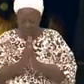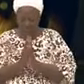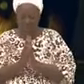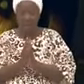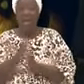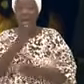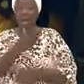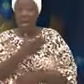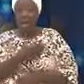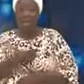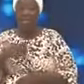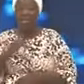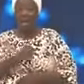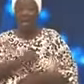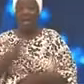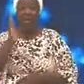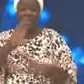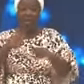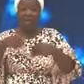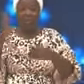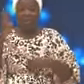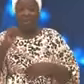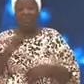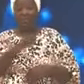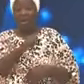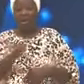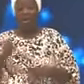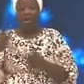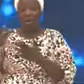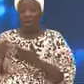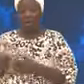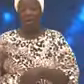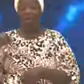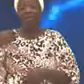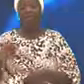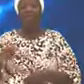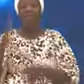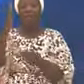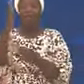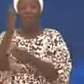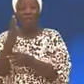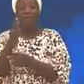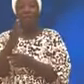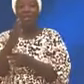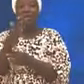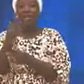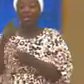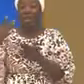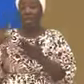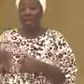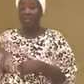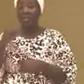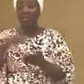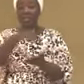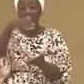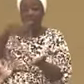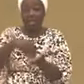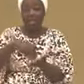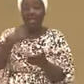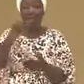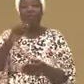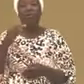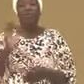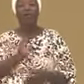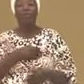donnerai un coeur de chair le coeur et aux le centre de la vie